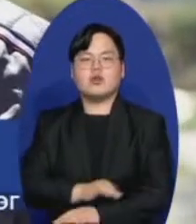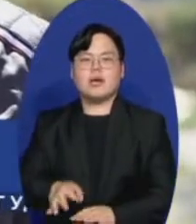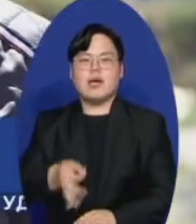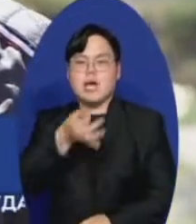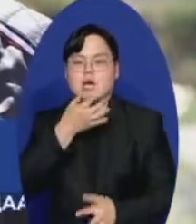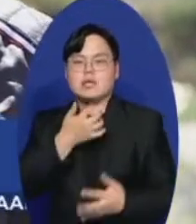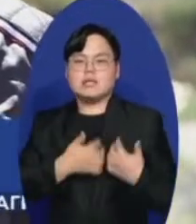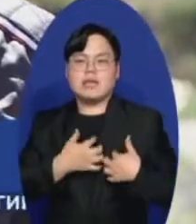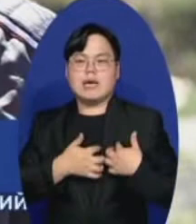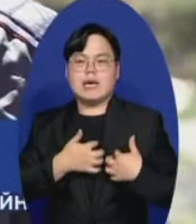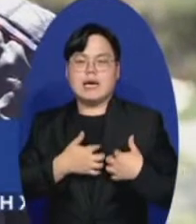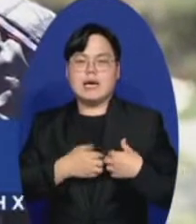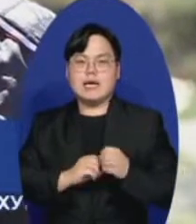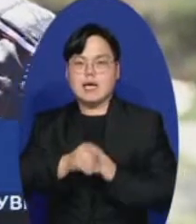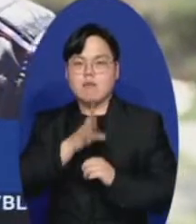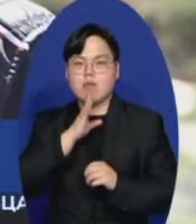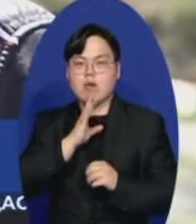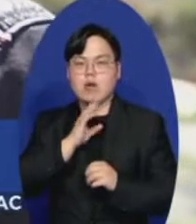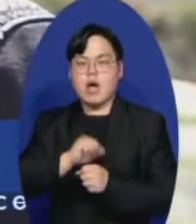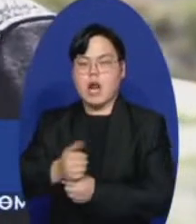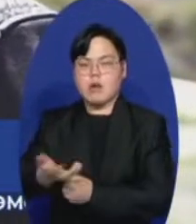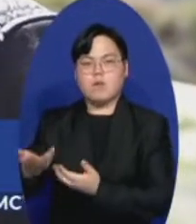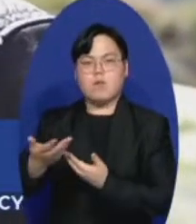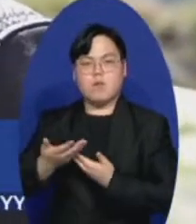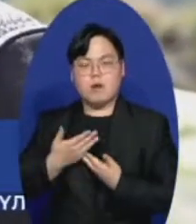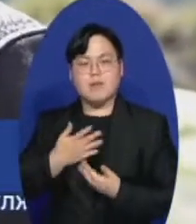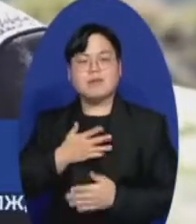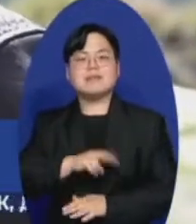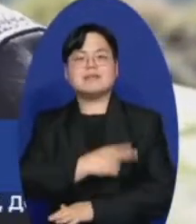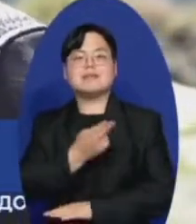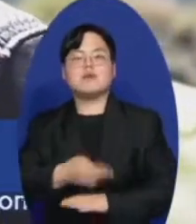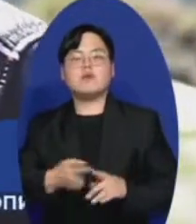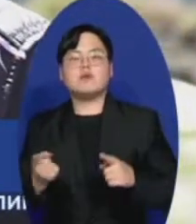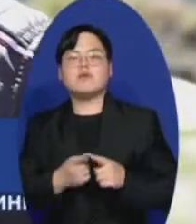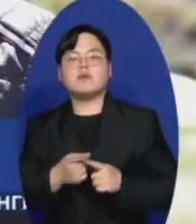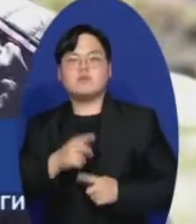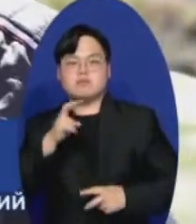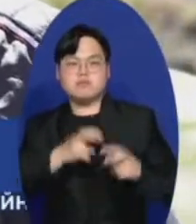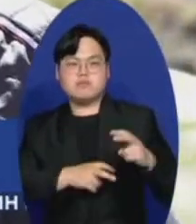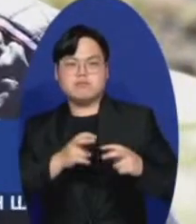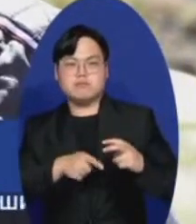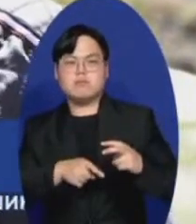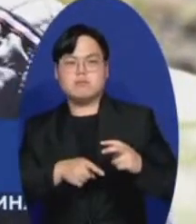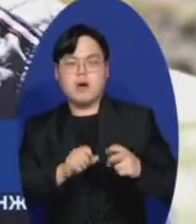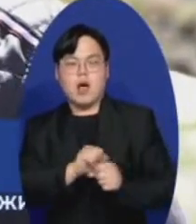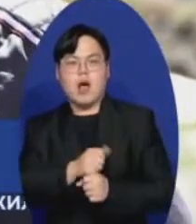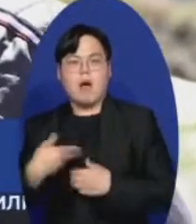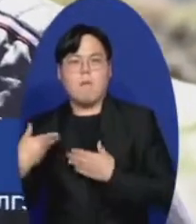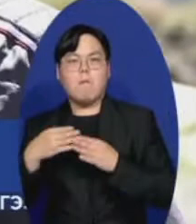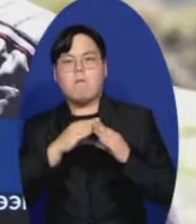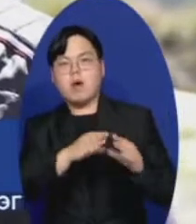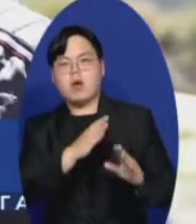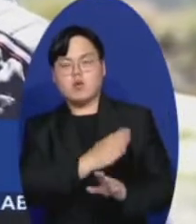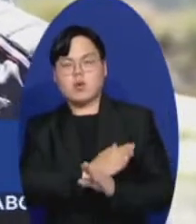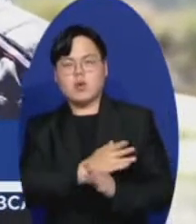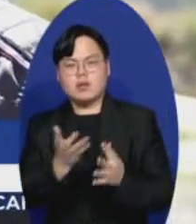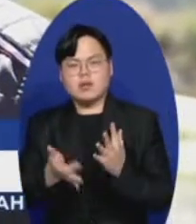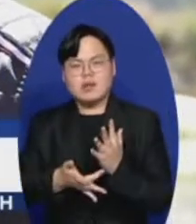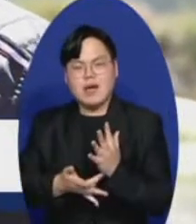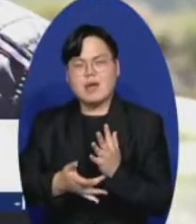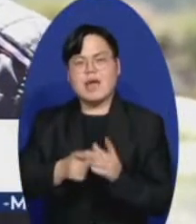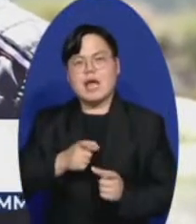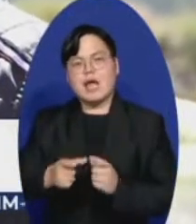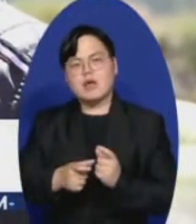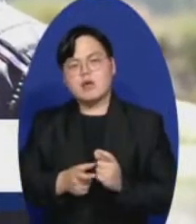одоо маш яарчлах үүрэг даалгавар өгсөн байж байгаа. За манай дахны төмөрлөгийн үйлдвэрийн нөхцөлд одоо үүрэг даалгавар аваад энэ техник эдийн засгийн үнэлгээгээ